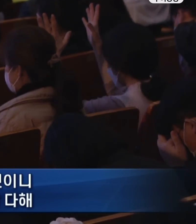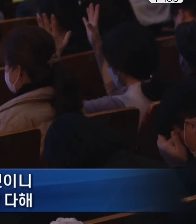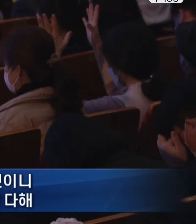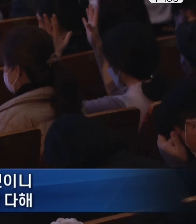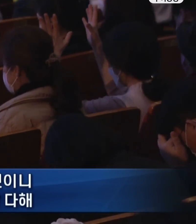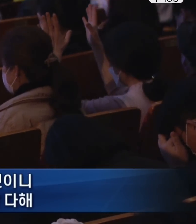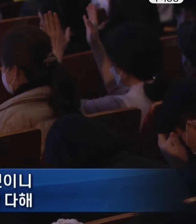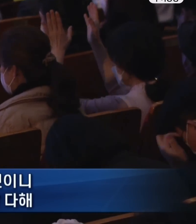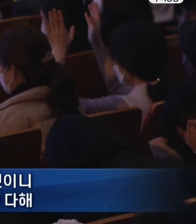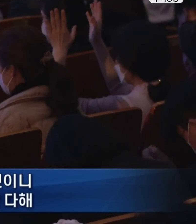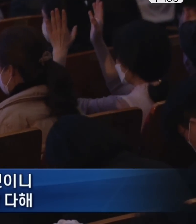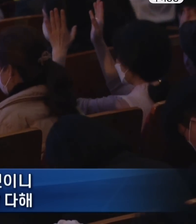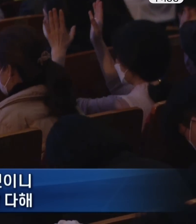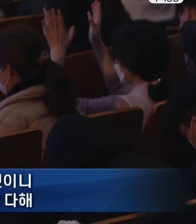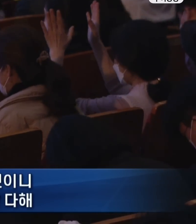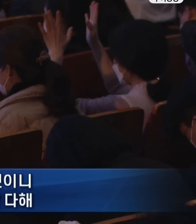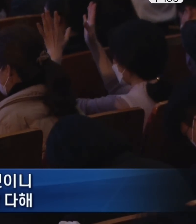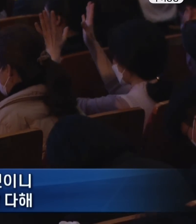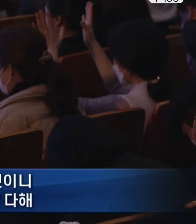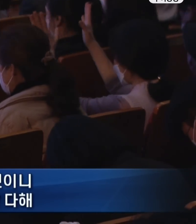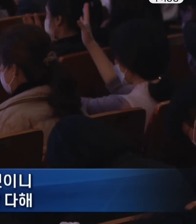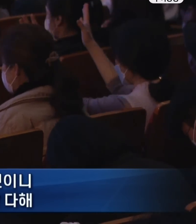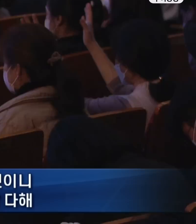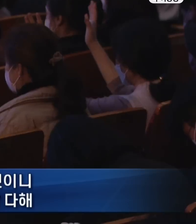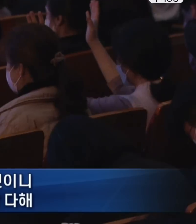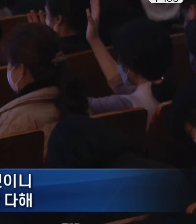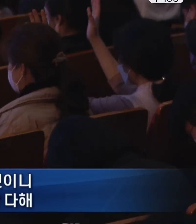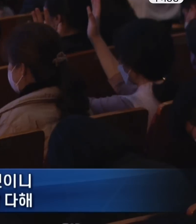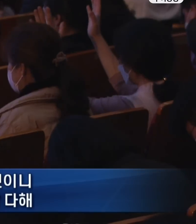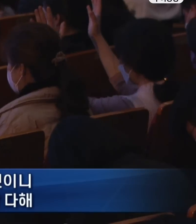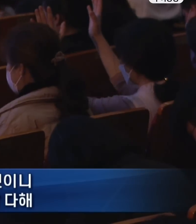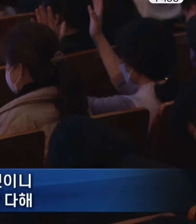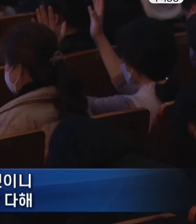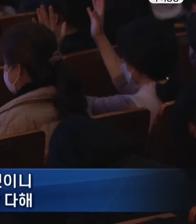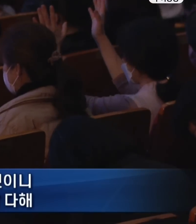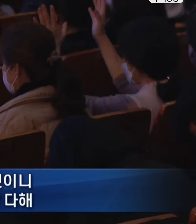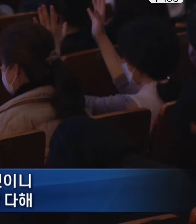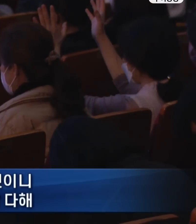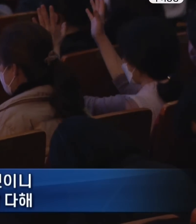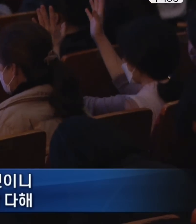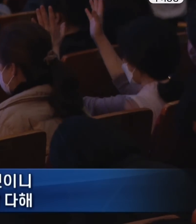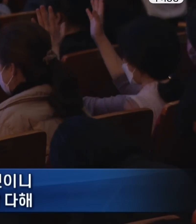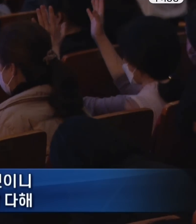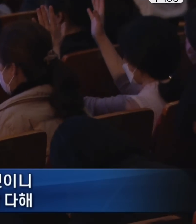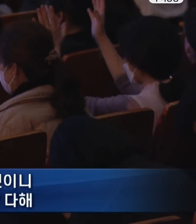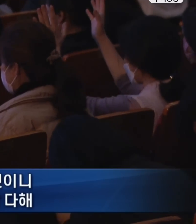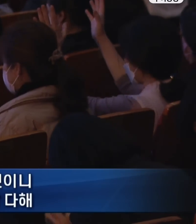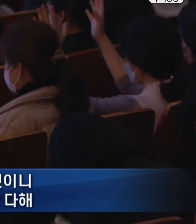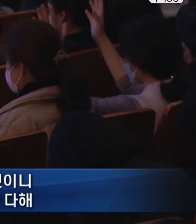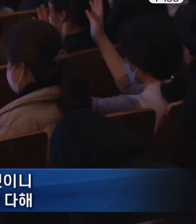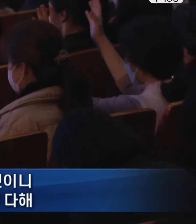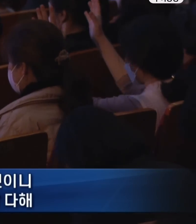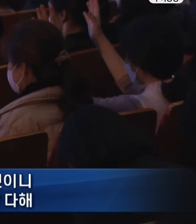넌 모습으로 주님 앞에 서기를 원합니다. 주님 앞에 겁을 내고 두려워 떠는 자의 모습이 아니라